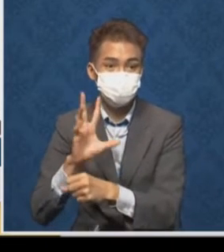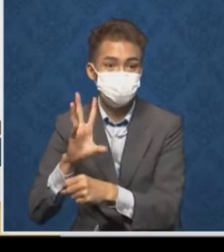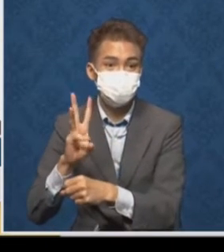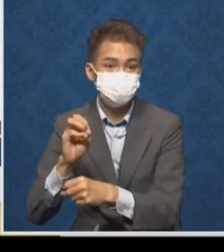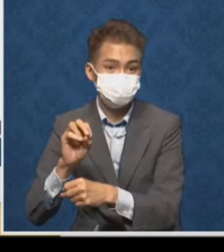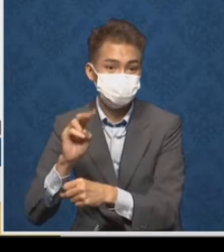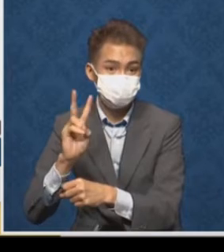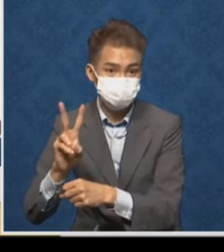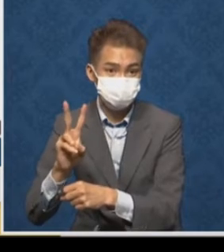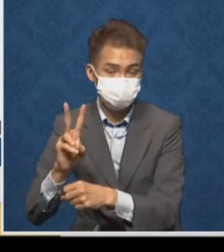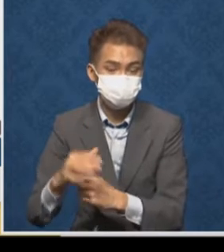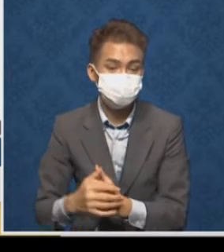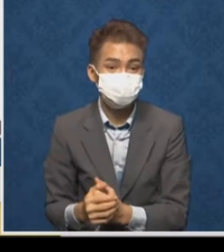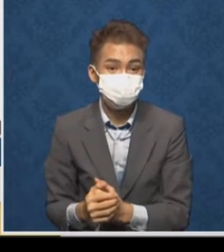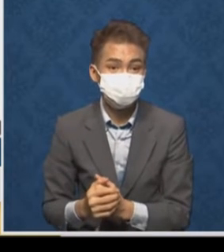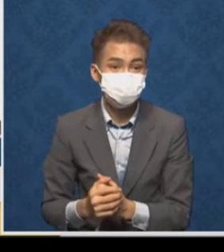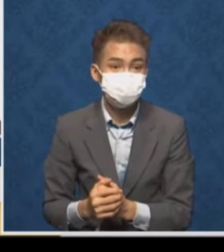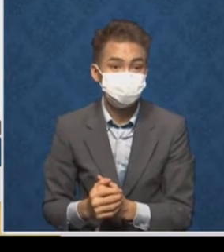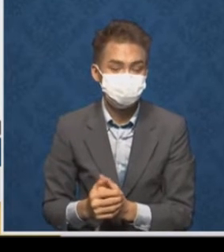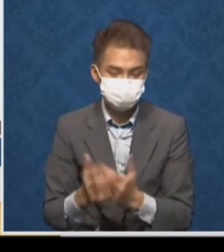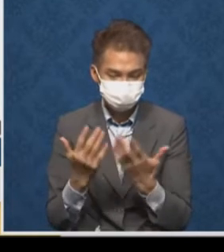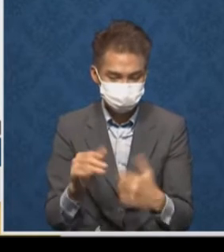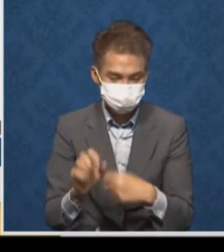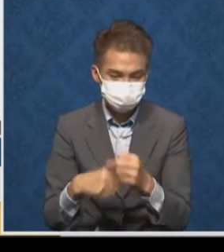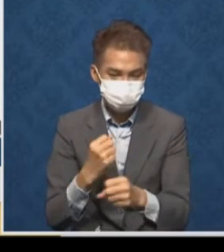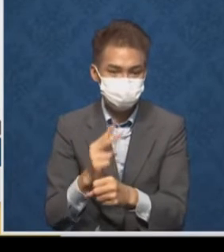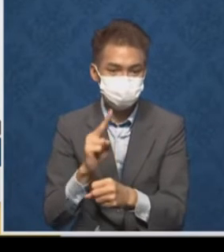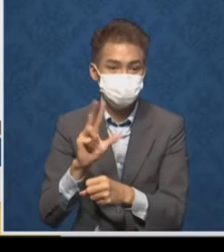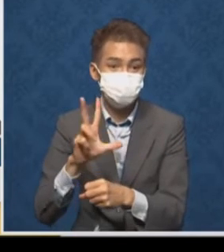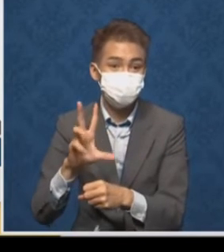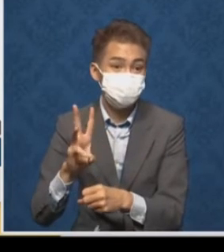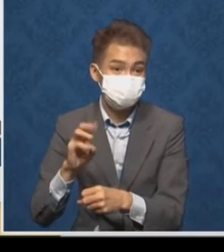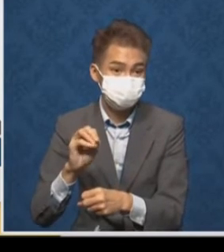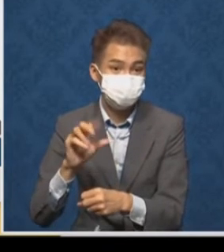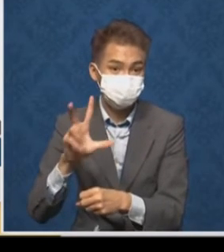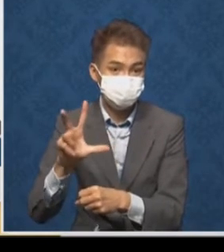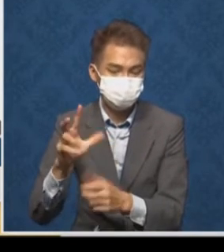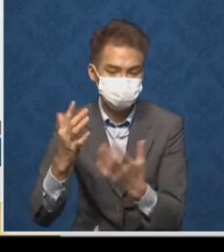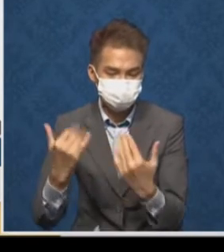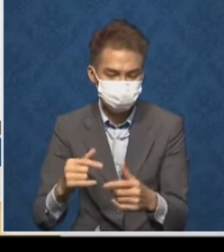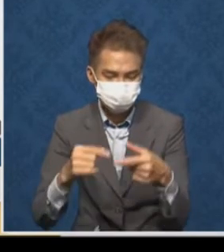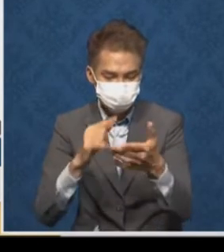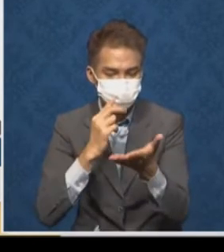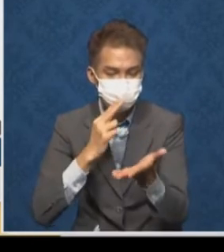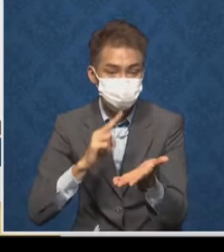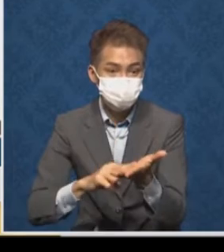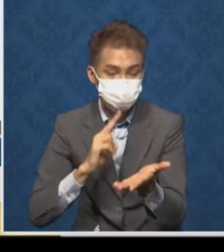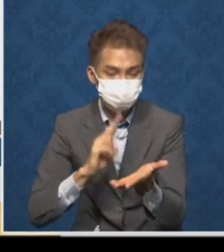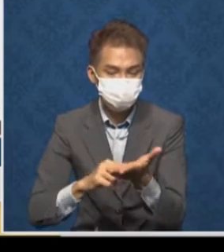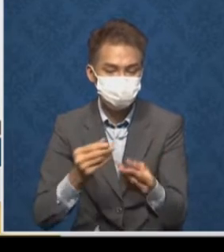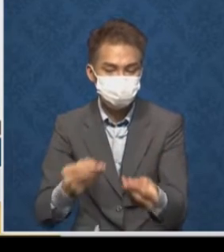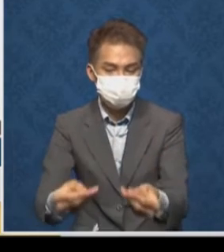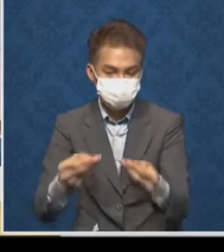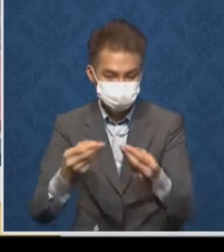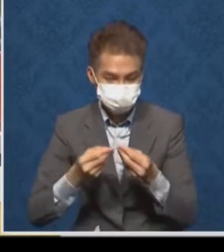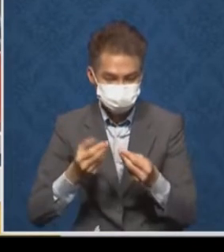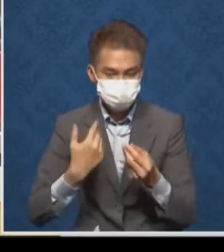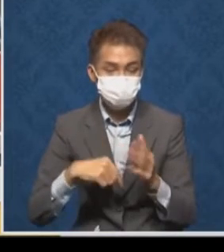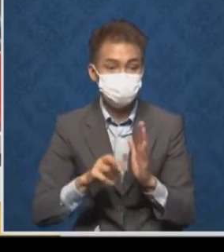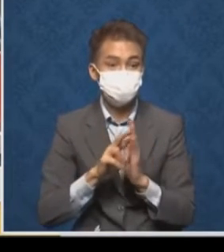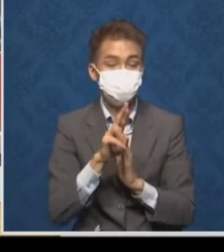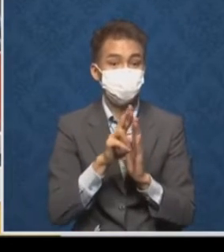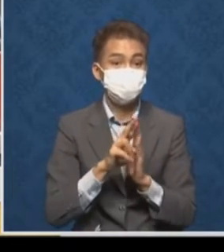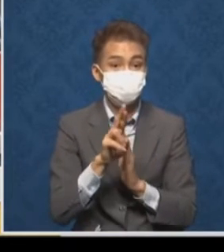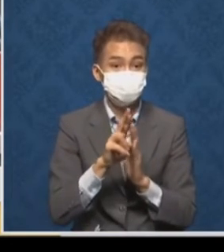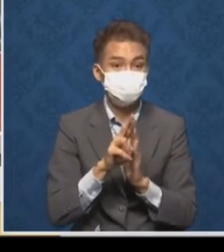เดือนวันที่23เมษายนปี2563นะครับก็ได้รับจดหมายนะครับความคืบหน้านะครับจากทางจังหวัดราชบุรีโดยโยธาธิการ